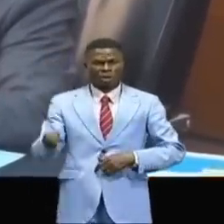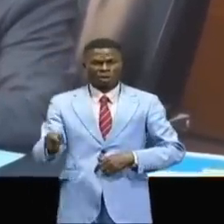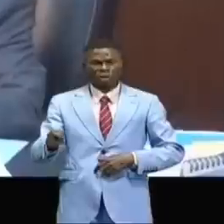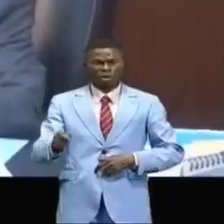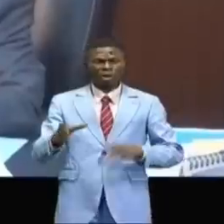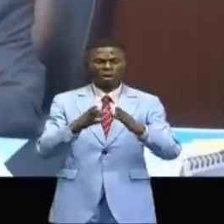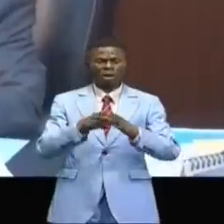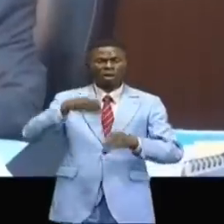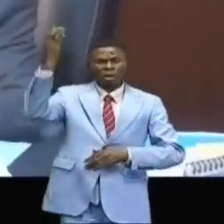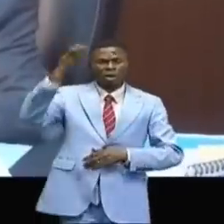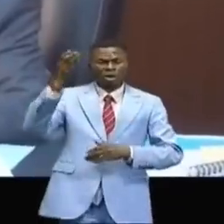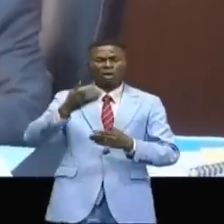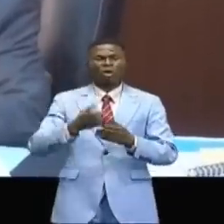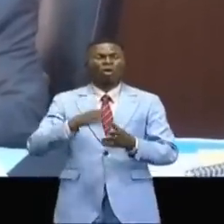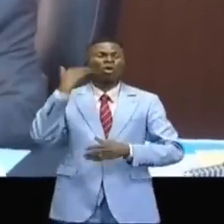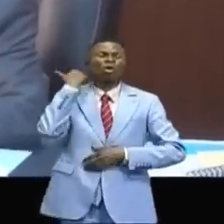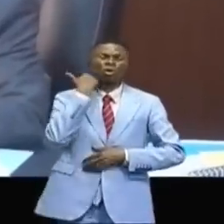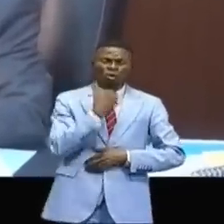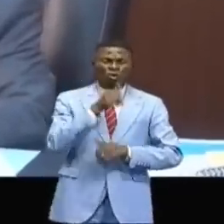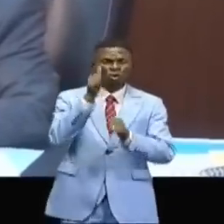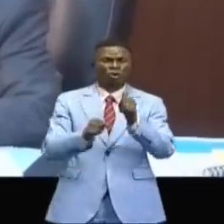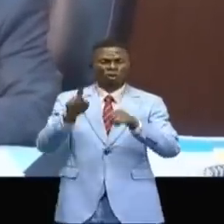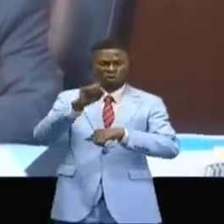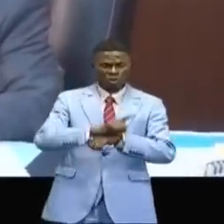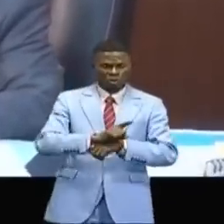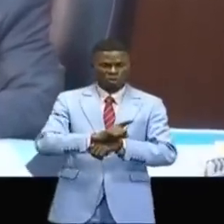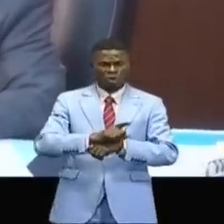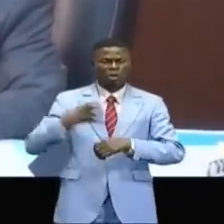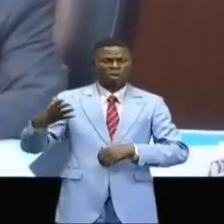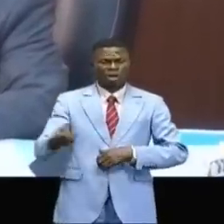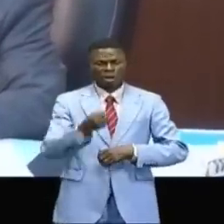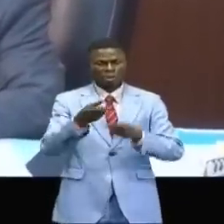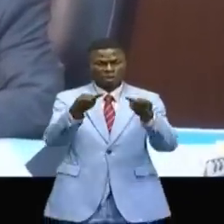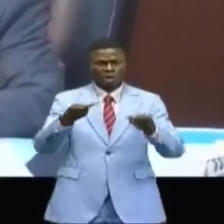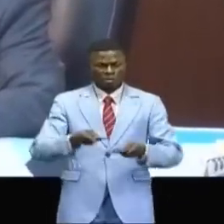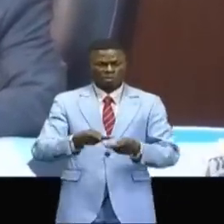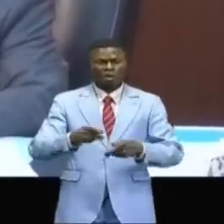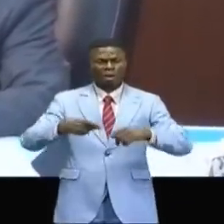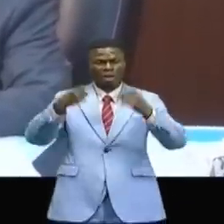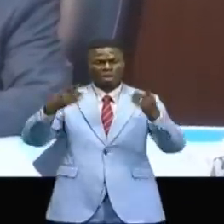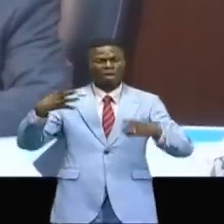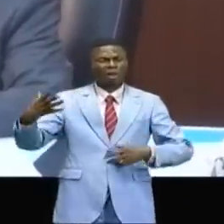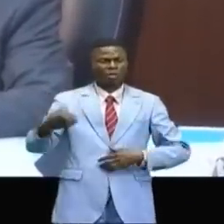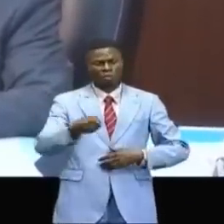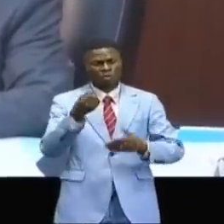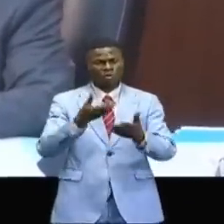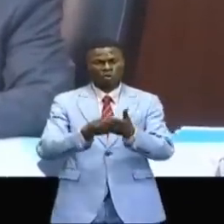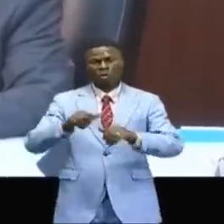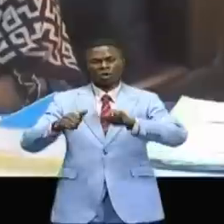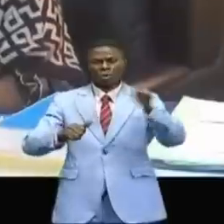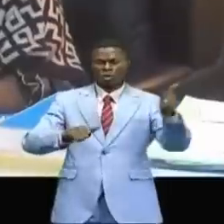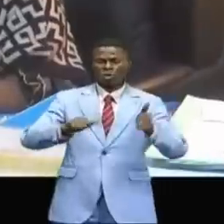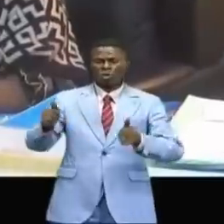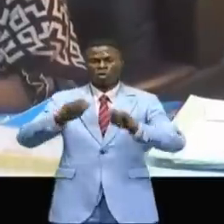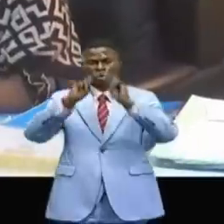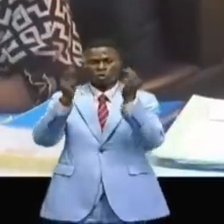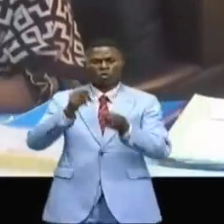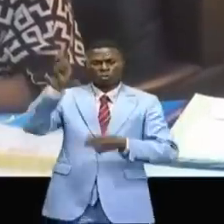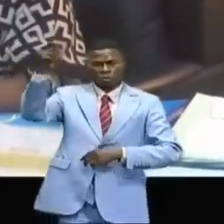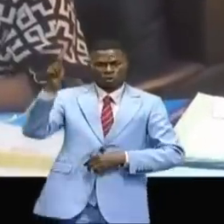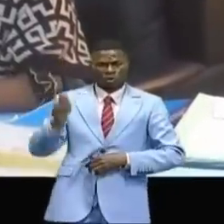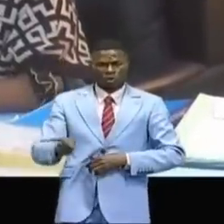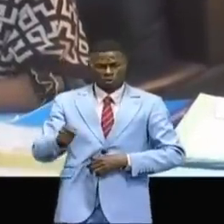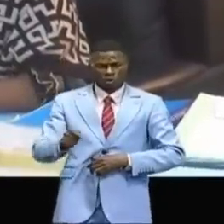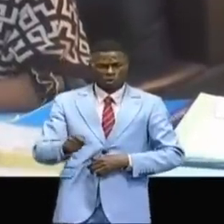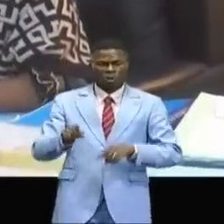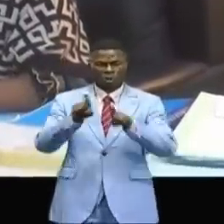l'armée ougandaise qui reprennent jour après jour de positions jadis occupées par des ADF MTM ainsi que d'autres groupes armés cas du